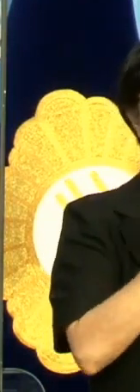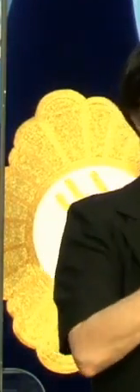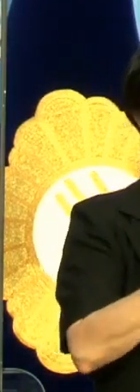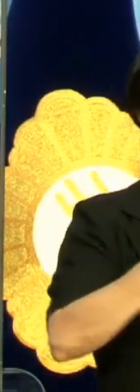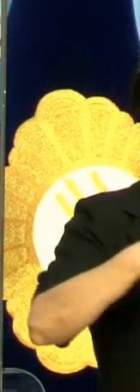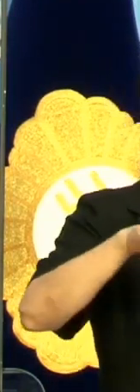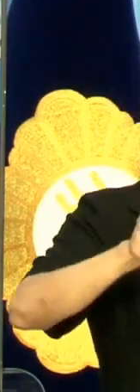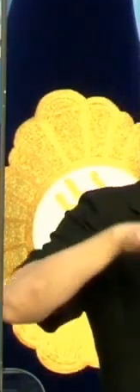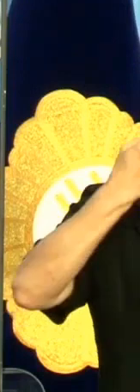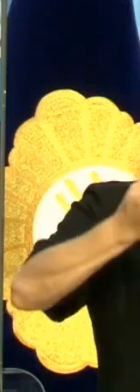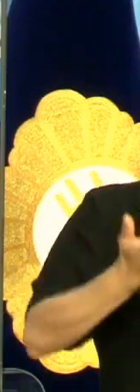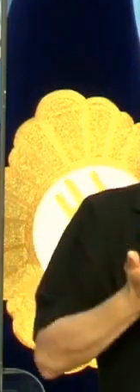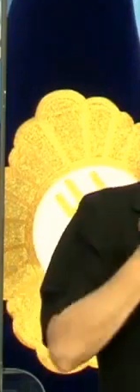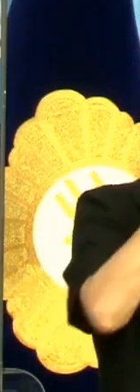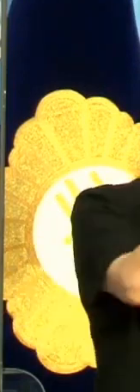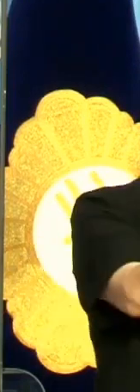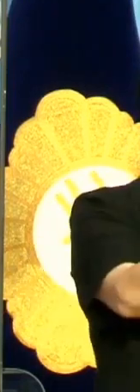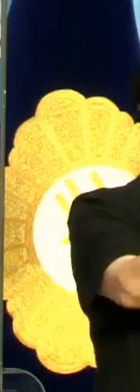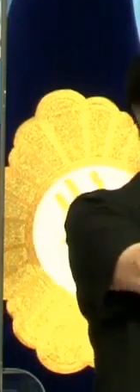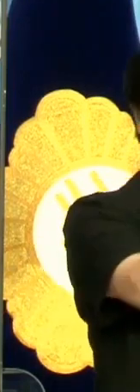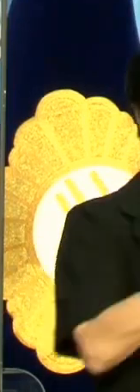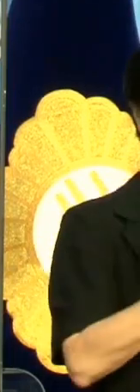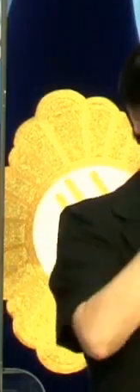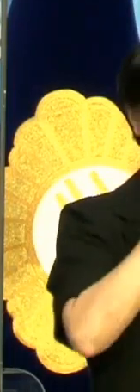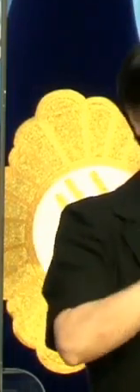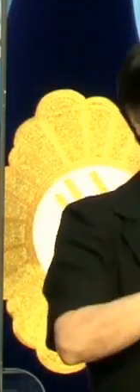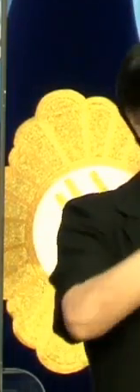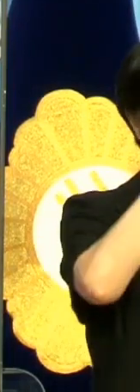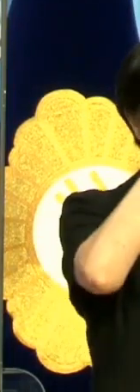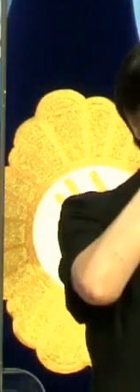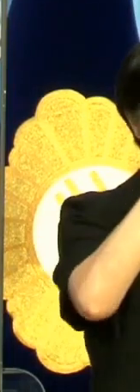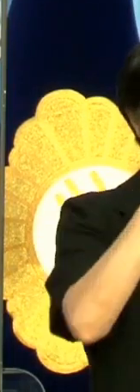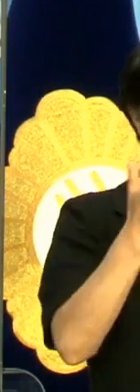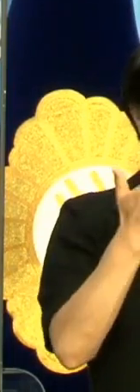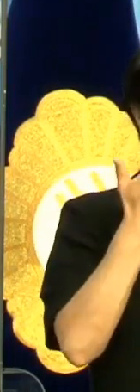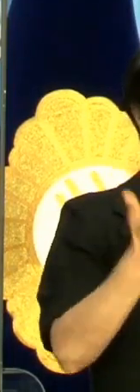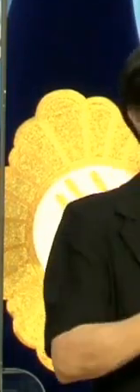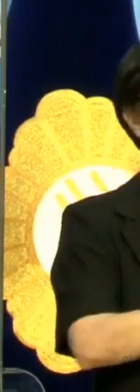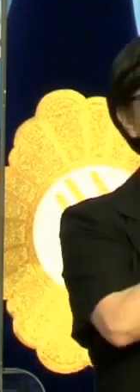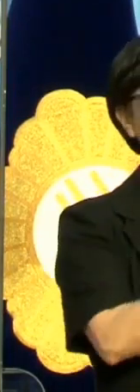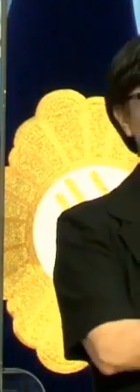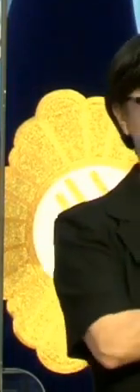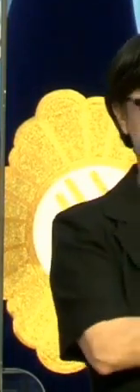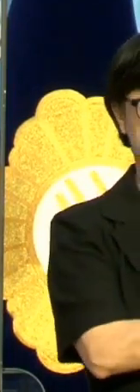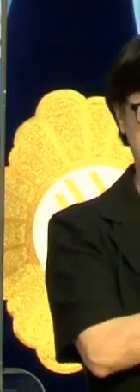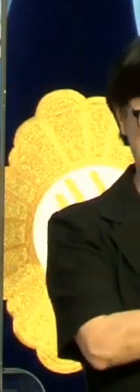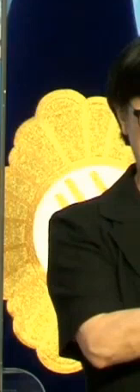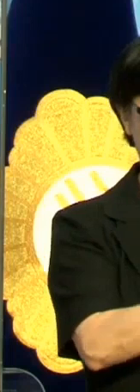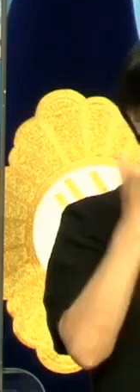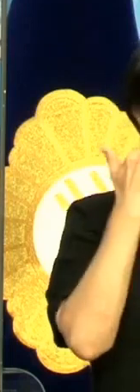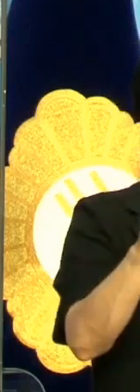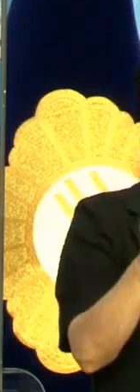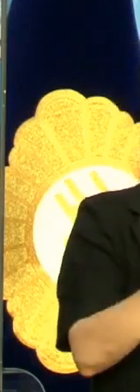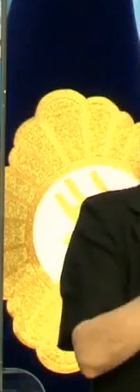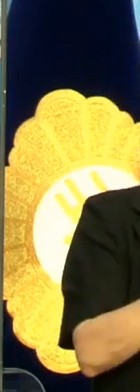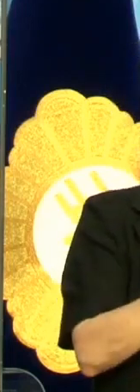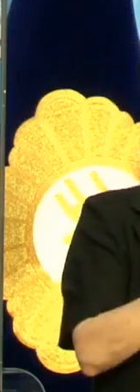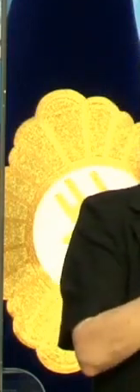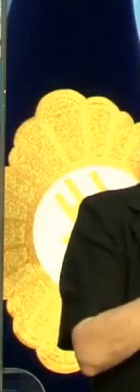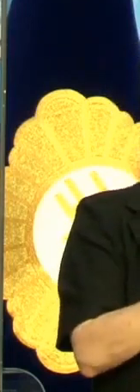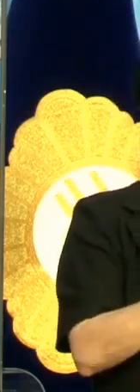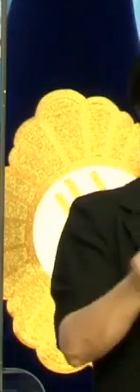해도 된다는 답변을 받고 병과 중 6월 21일 이메일로 제출 하였으며 연대